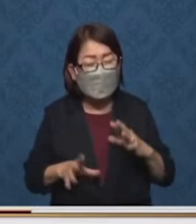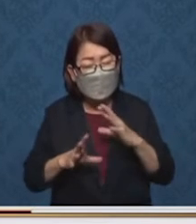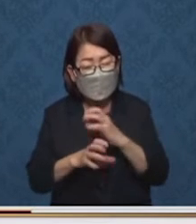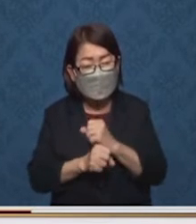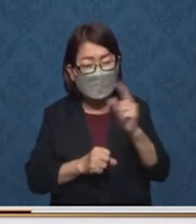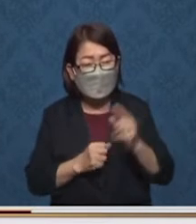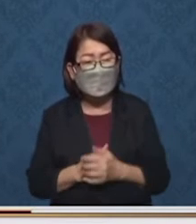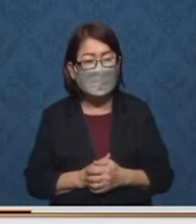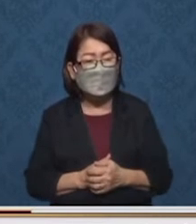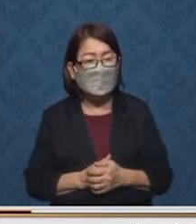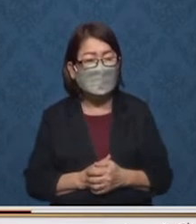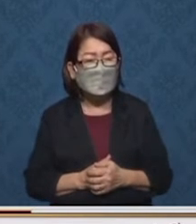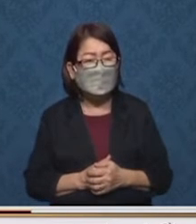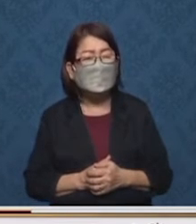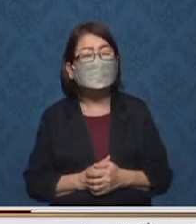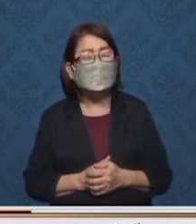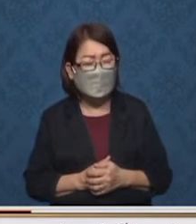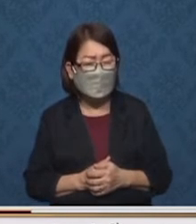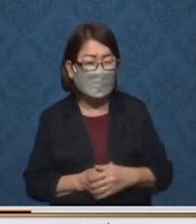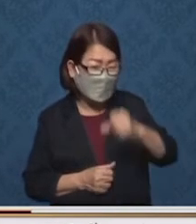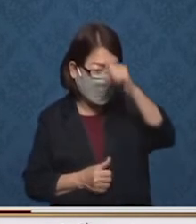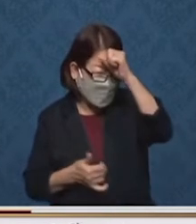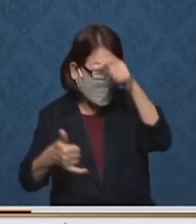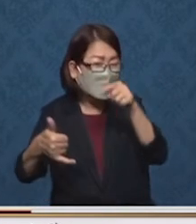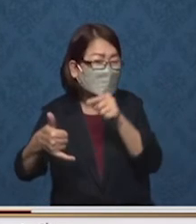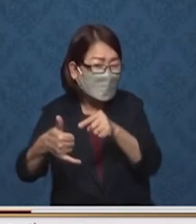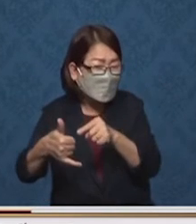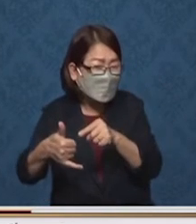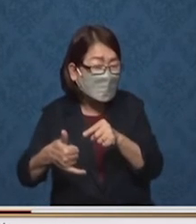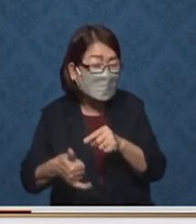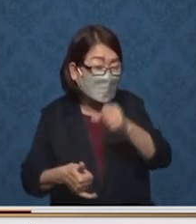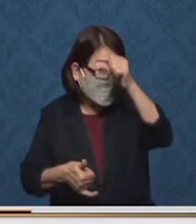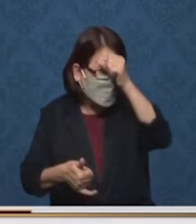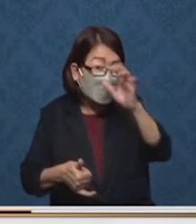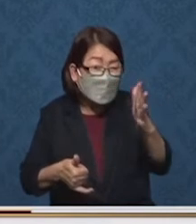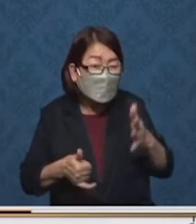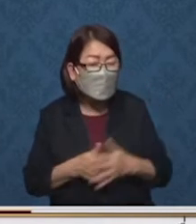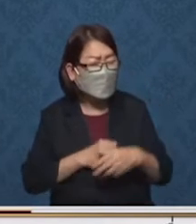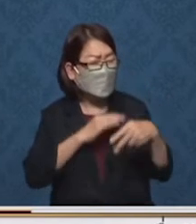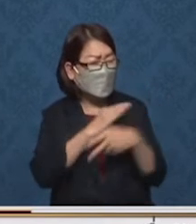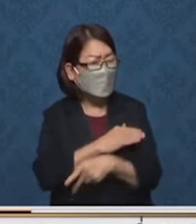ไม่โง่โกงอ้ะมันเลยเกิดขึ้นอย่างยิ่ง